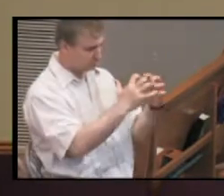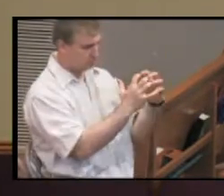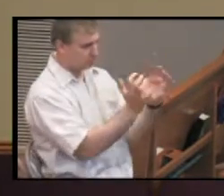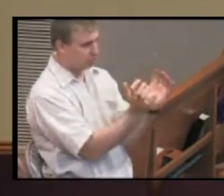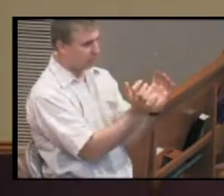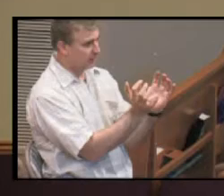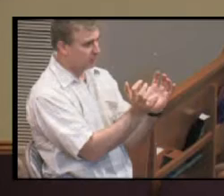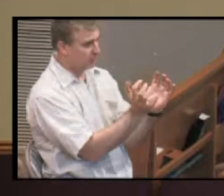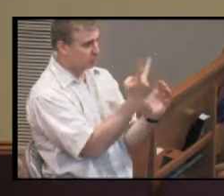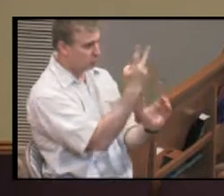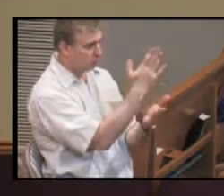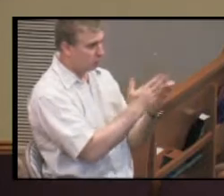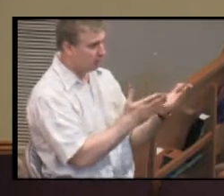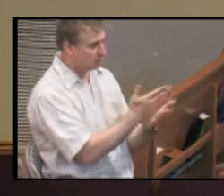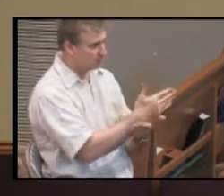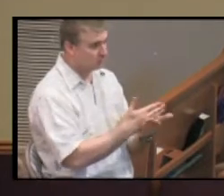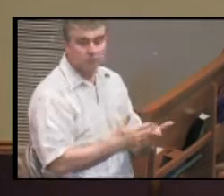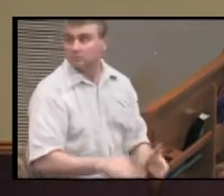открыто все было.